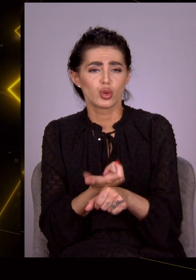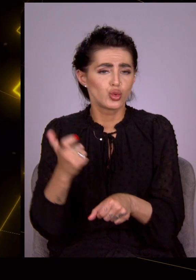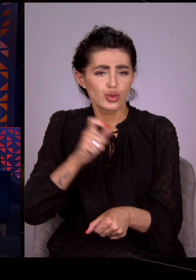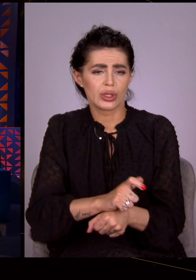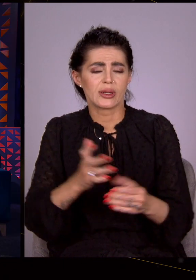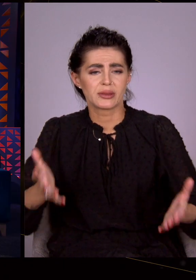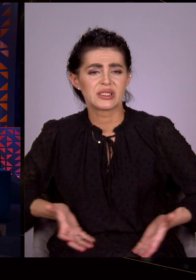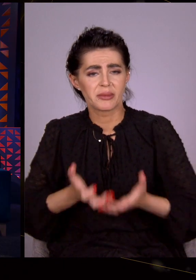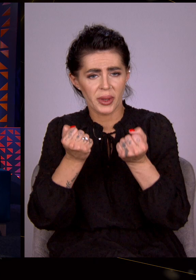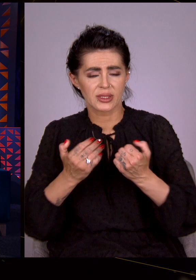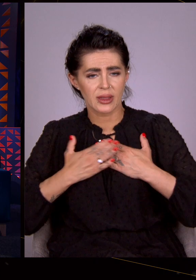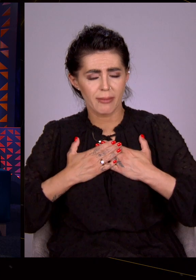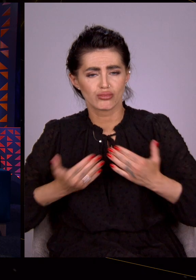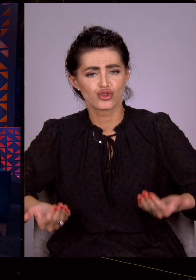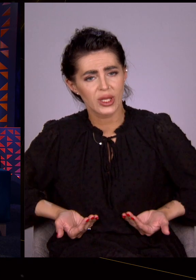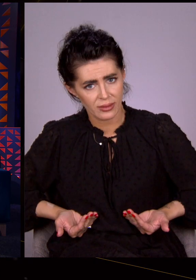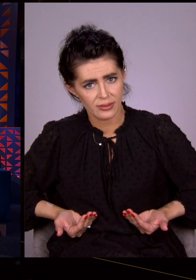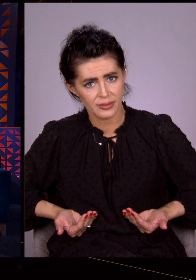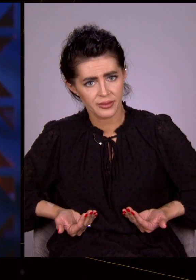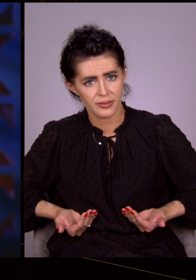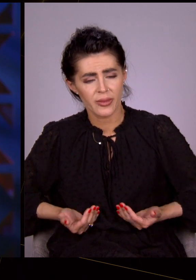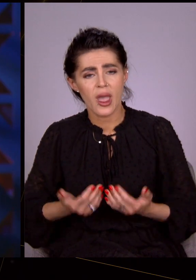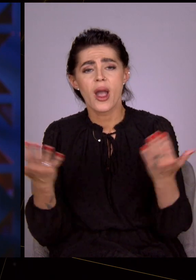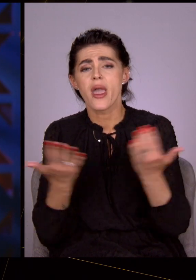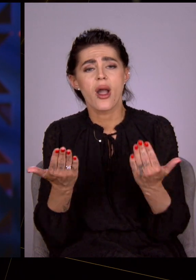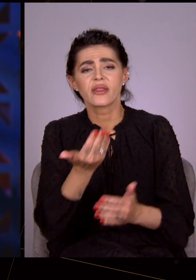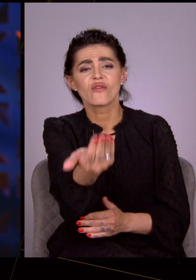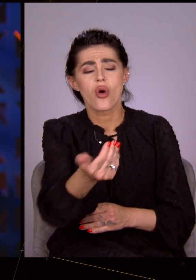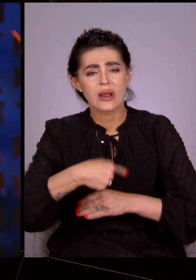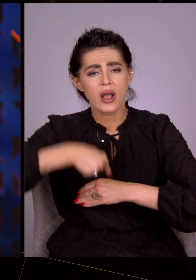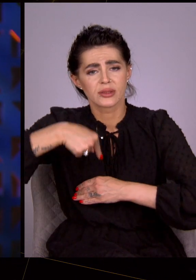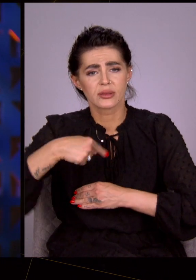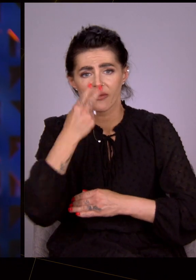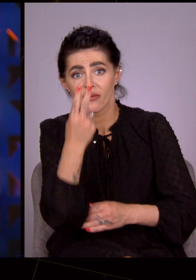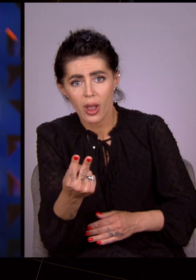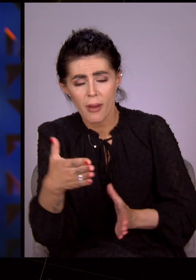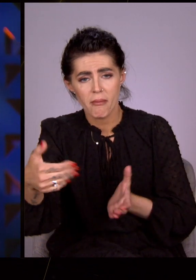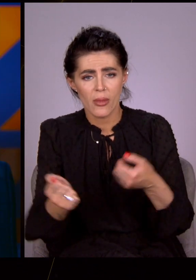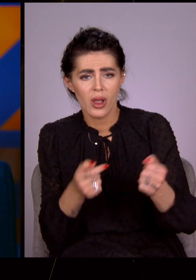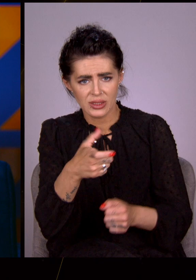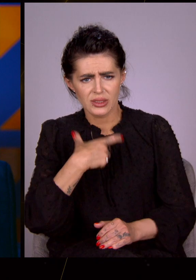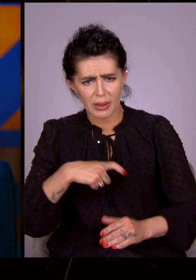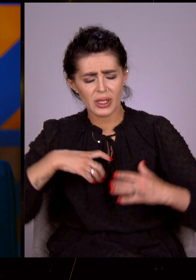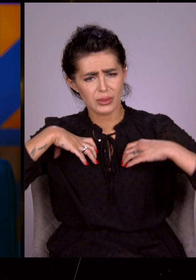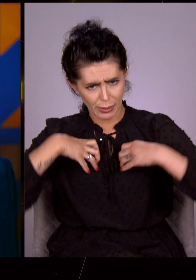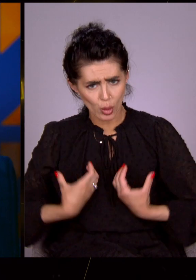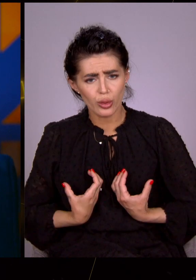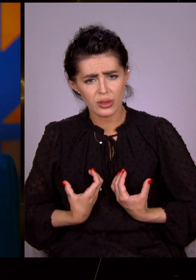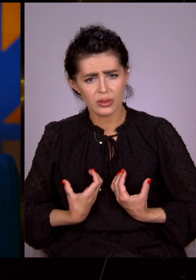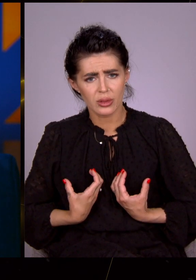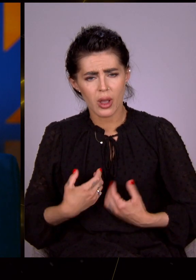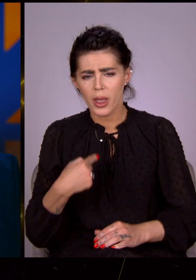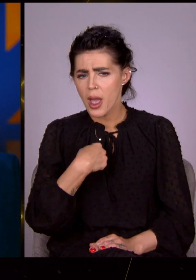нам життя. Іринка, яка була твоя реакція, коли ти побачила таку машину? Ти дуже засмутилась? Та я була в